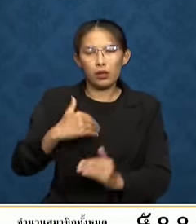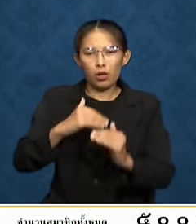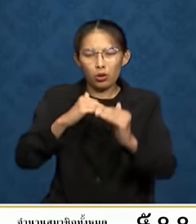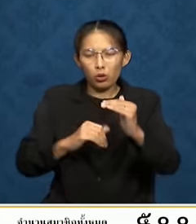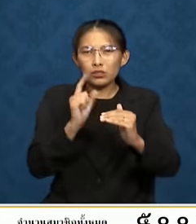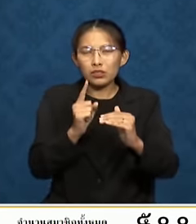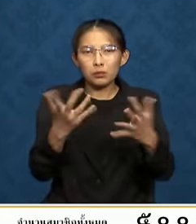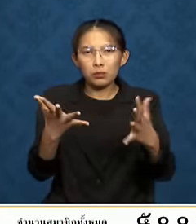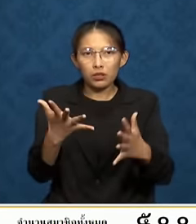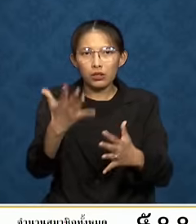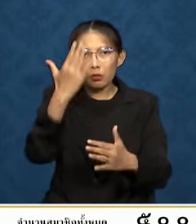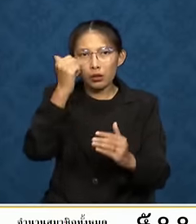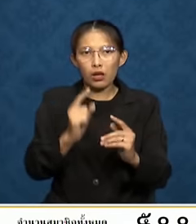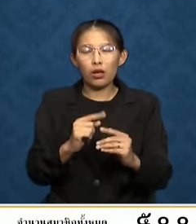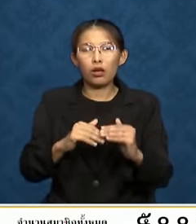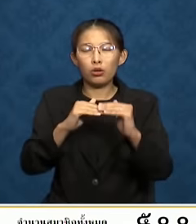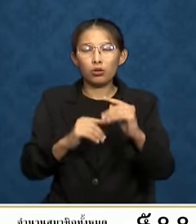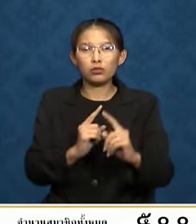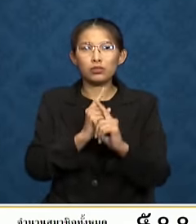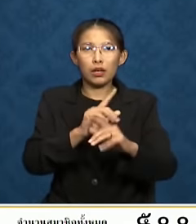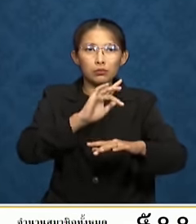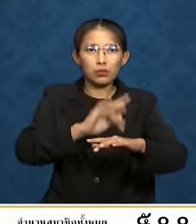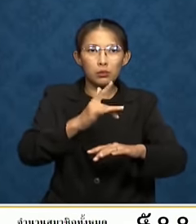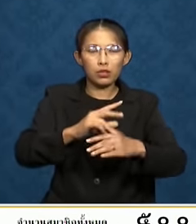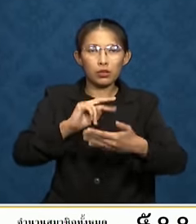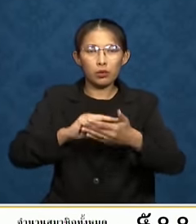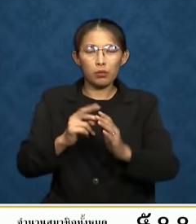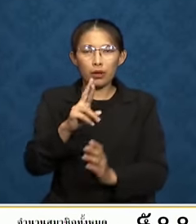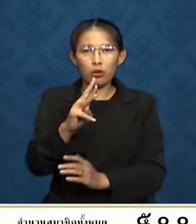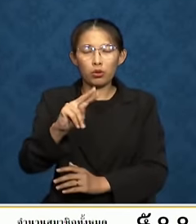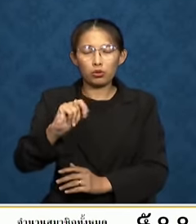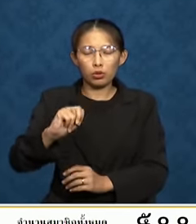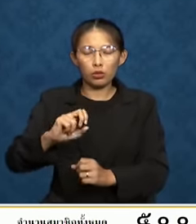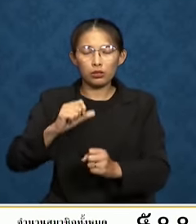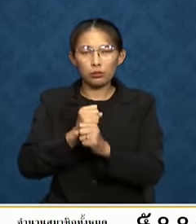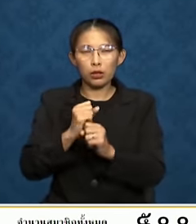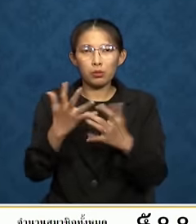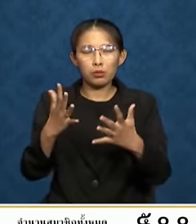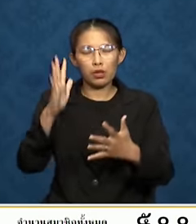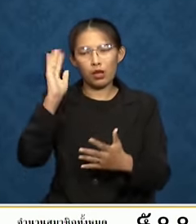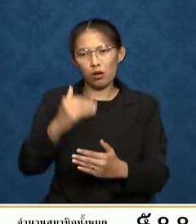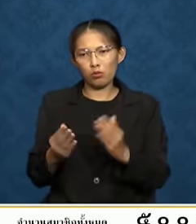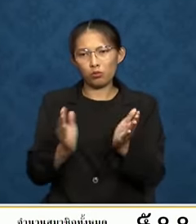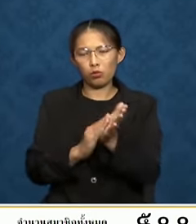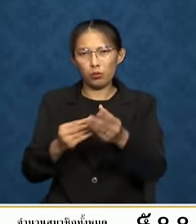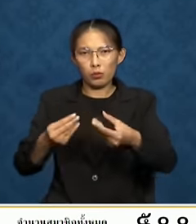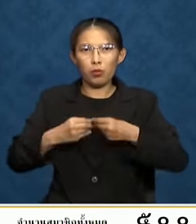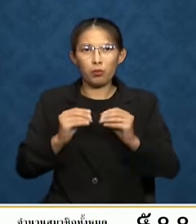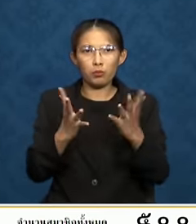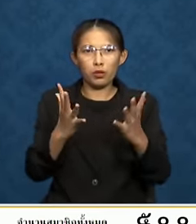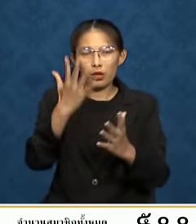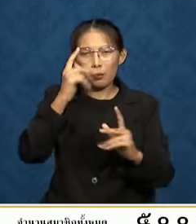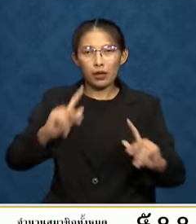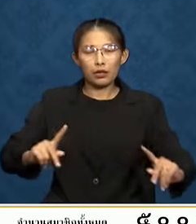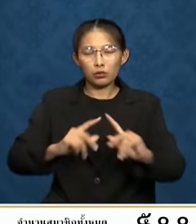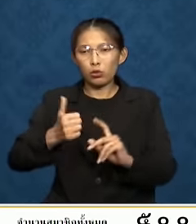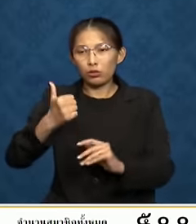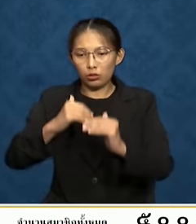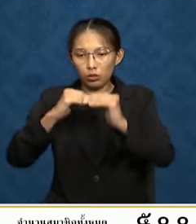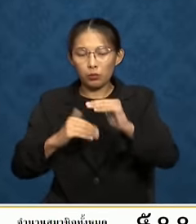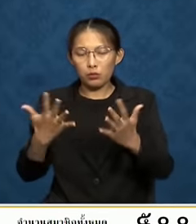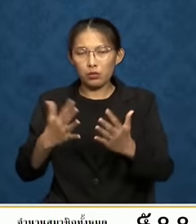จริงมันลดเพียงธรรมชาติรัฐมนตรีไม่ได้ทำอะไรเลยแหมไม่ชมผมสักหน่อยกระทรวงอื่นไม่ลดนะมี